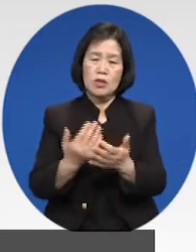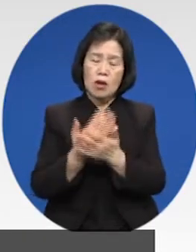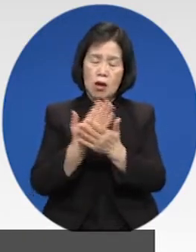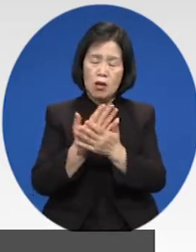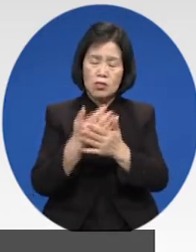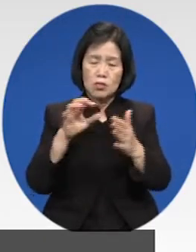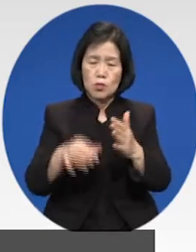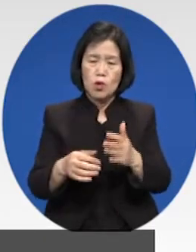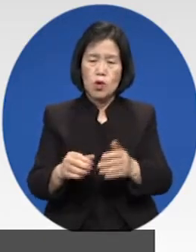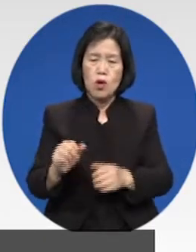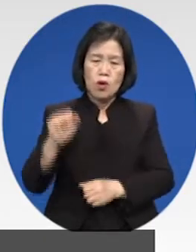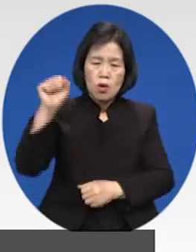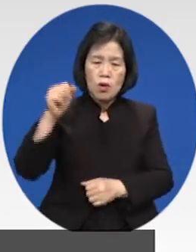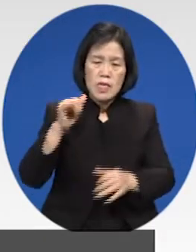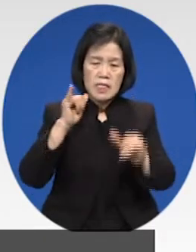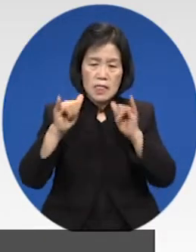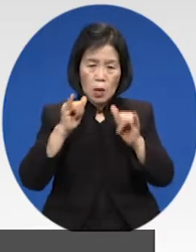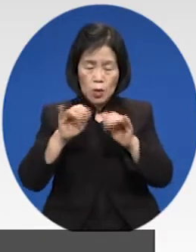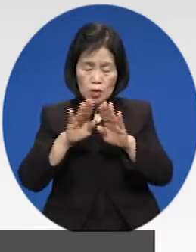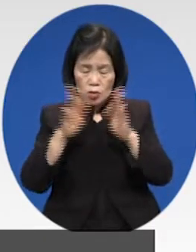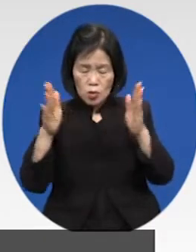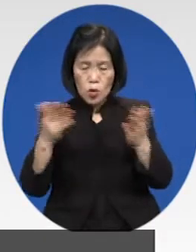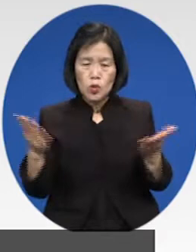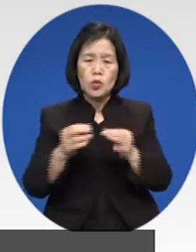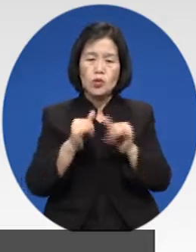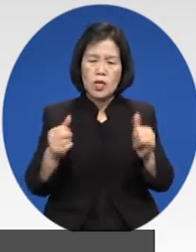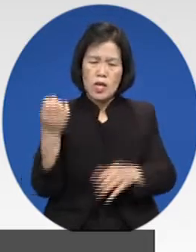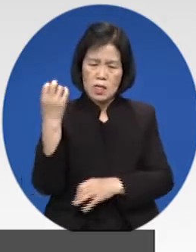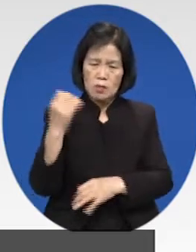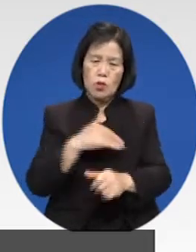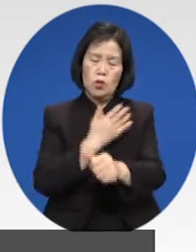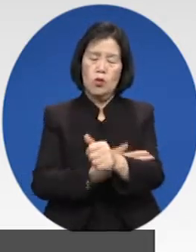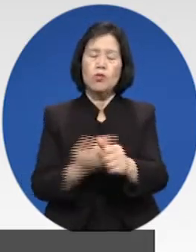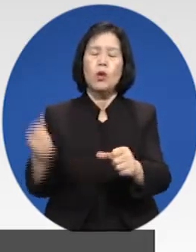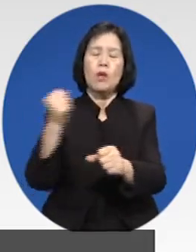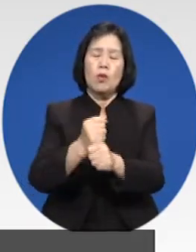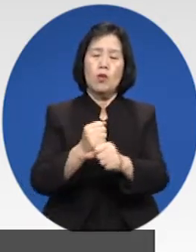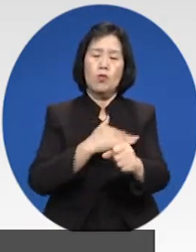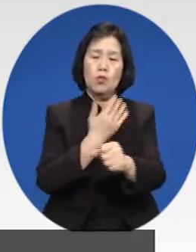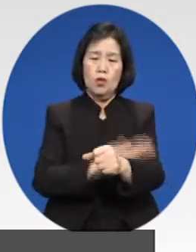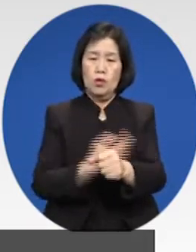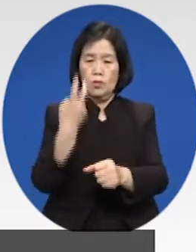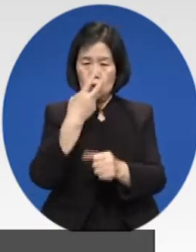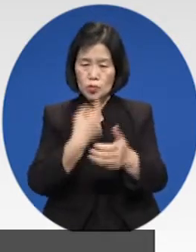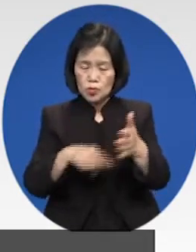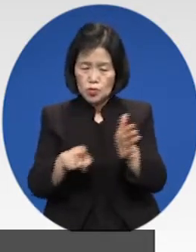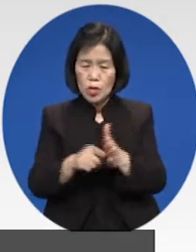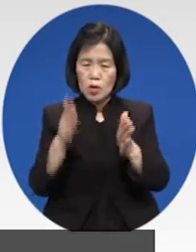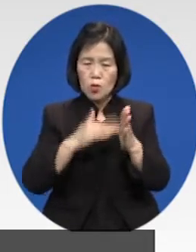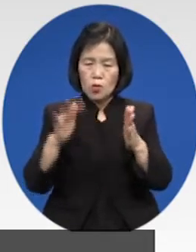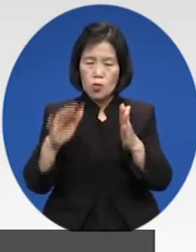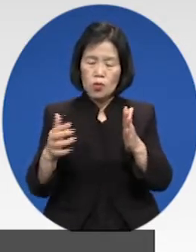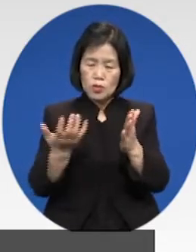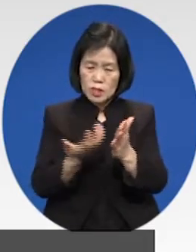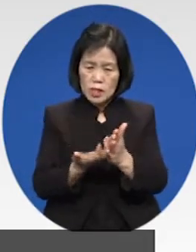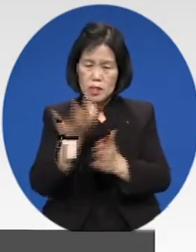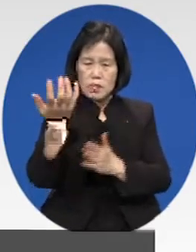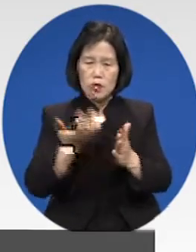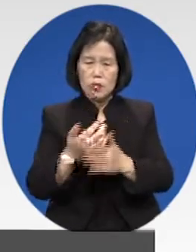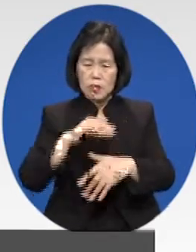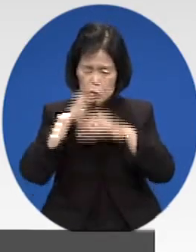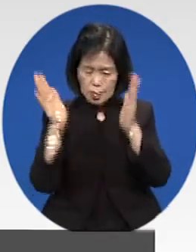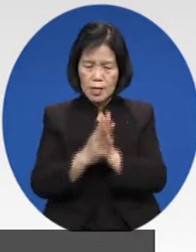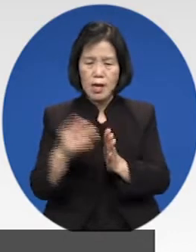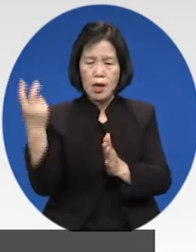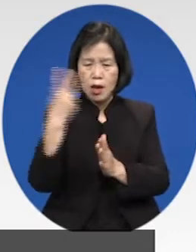등은 도청 앞에서 기자회견을 열고 노동자들의 기본권 회복, 권리 보호를 위해 공공기관 이전을 전면